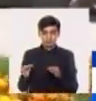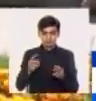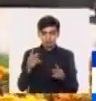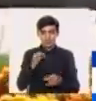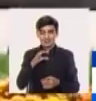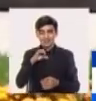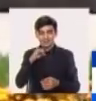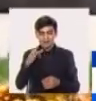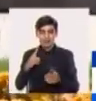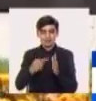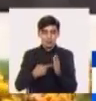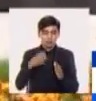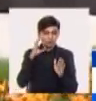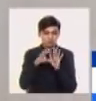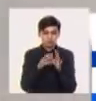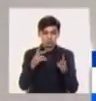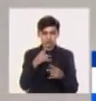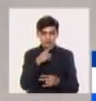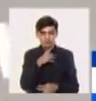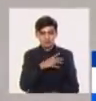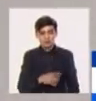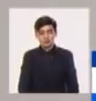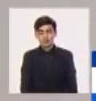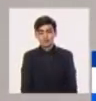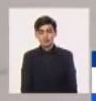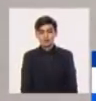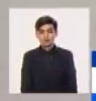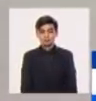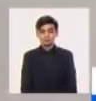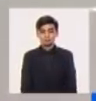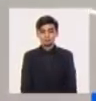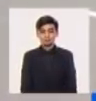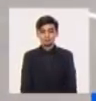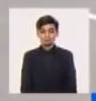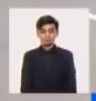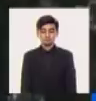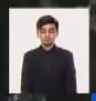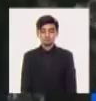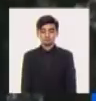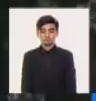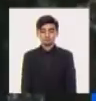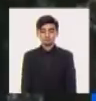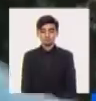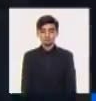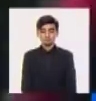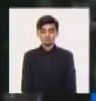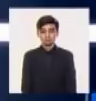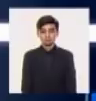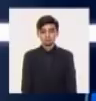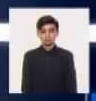санитарлық талаптарды сақтауға шақырып отыр. Нұрболат Жаңабекұлы, Дәулетбай Нұрмахан, Информбюро.